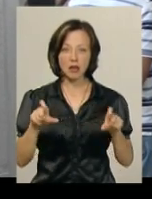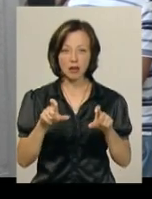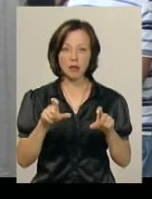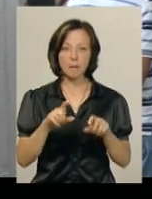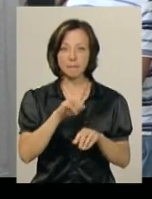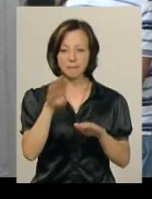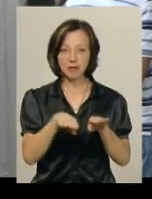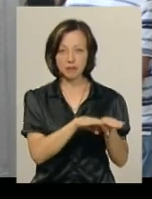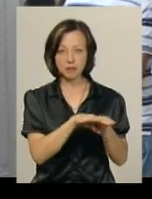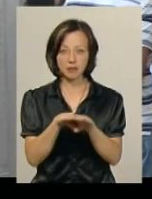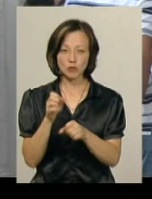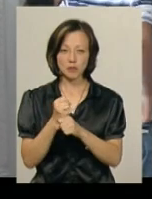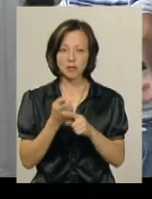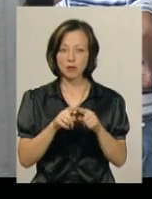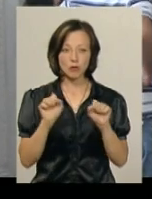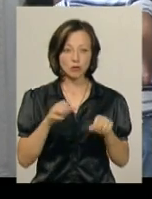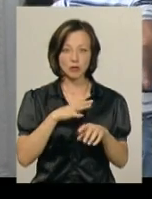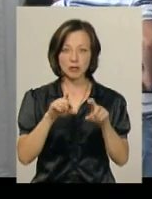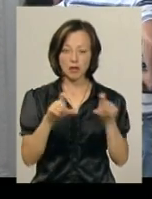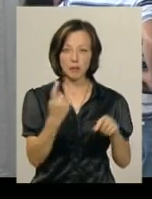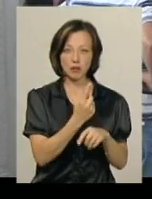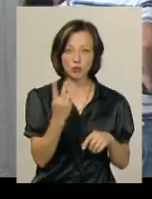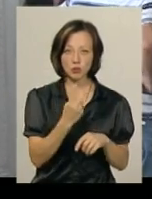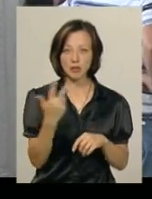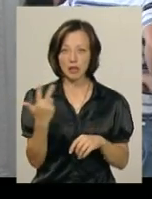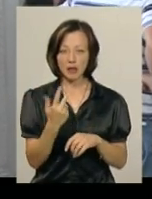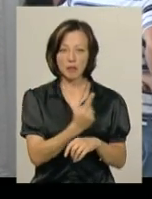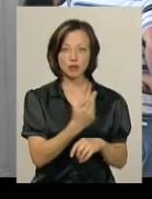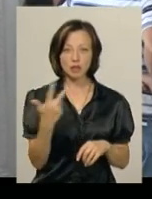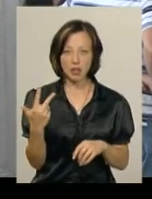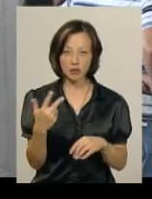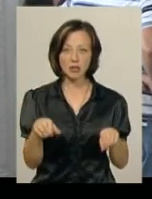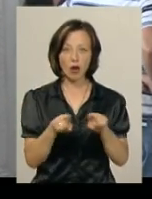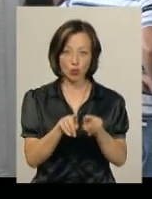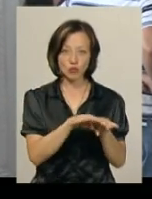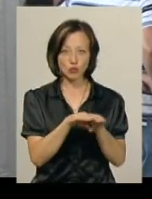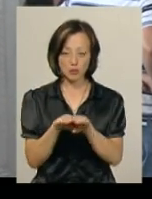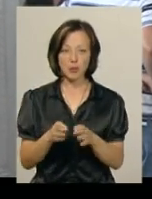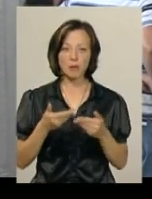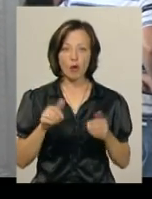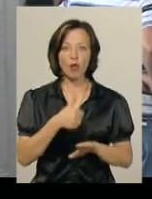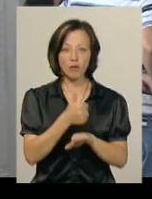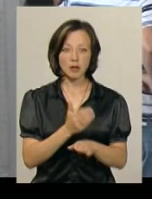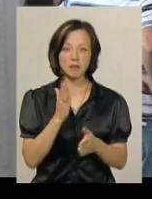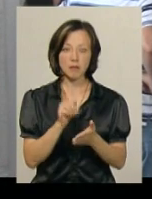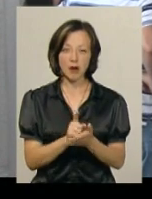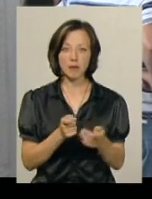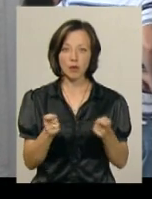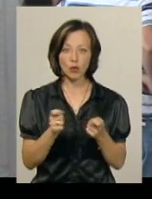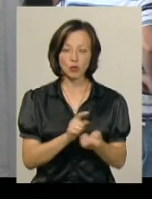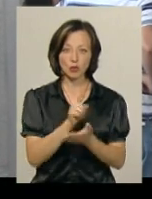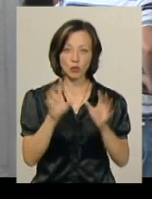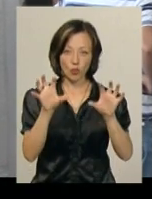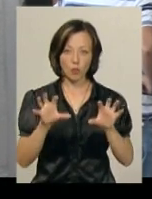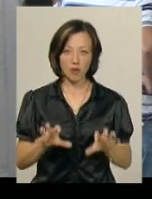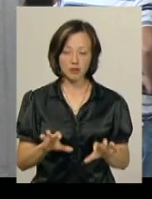лінієчку зроблені. Це може бути заклад першого, другого, третього і першого, третього також. Головне, що ми маємо керуватися нормативними